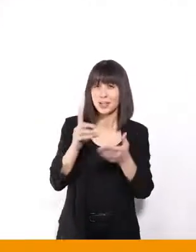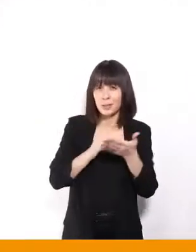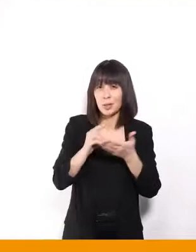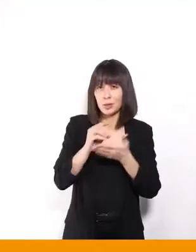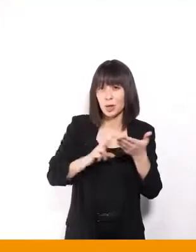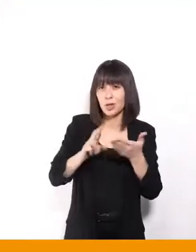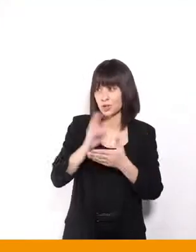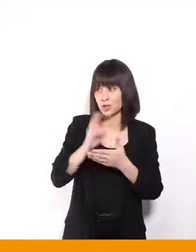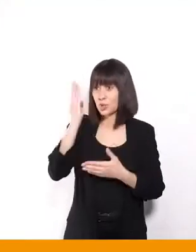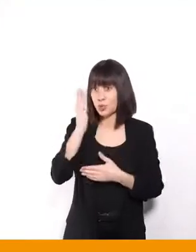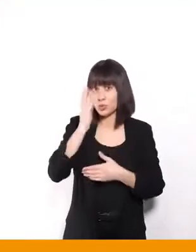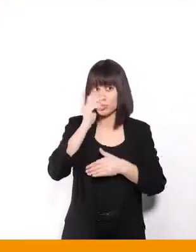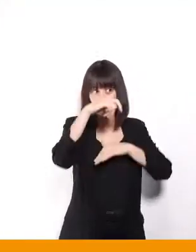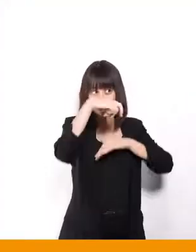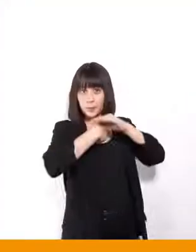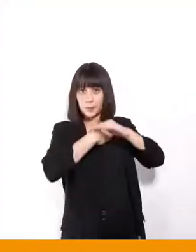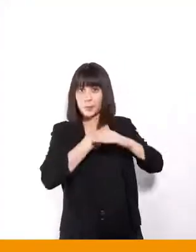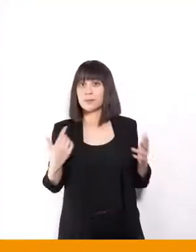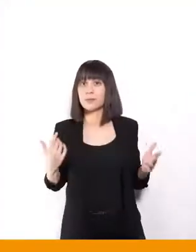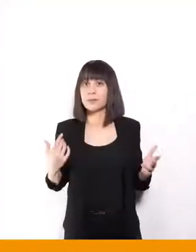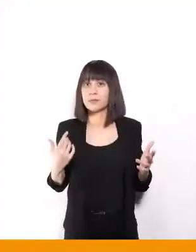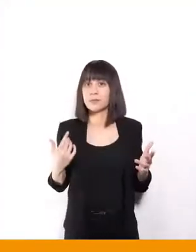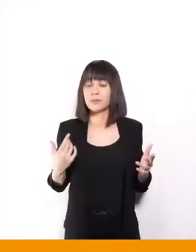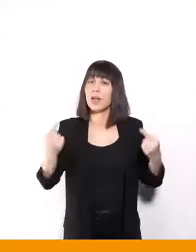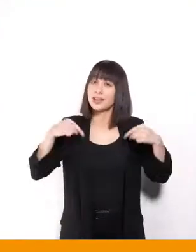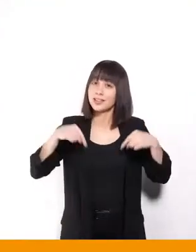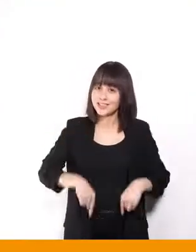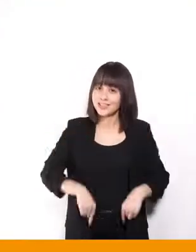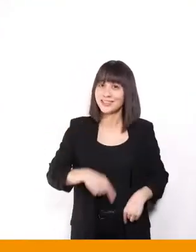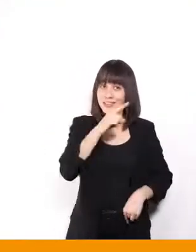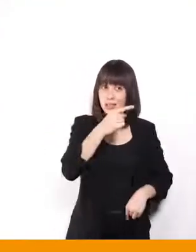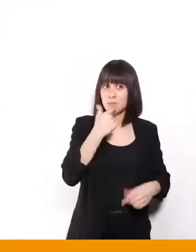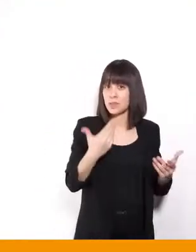Les contraintes budgétaires que pose l'État maintenant sur les collectivités